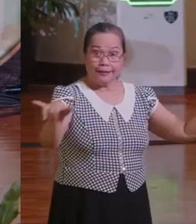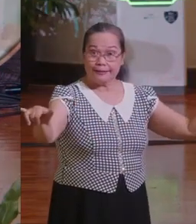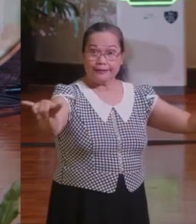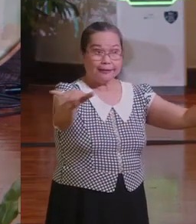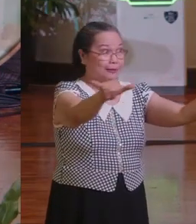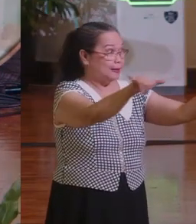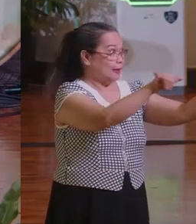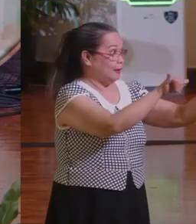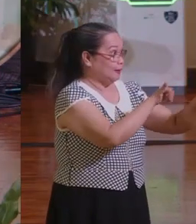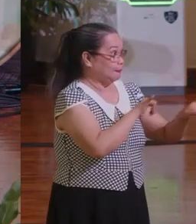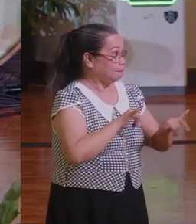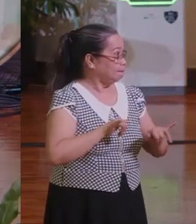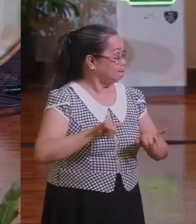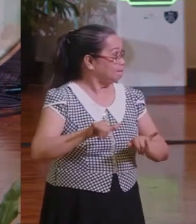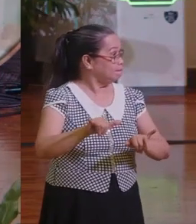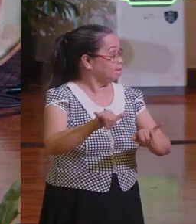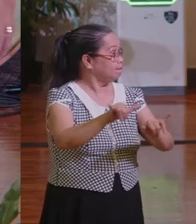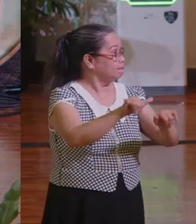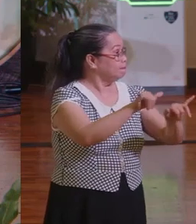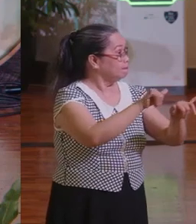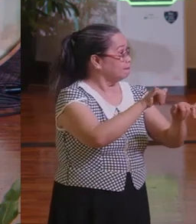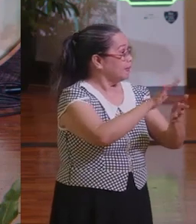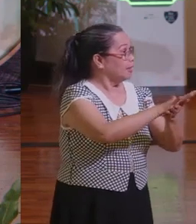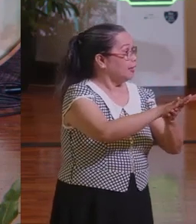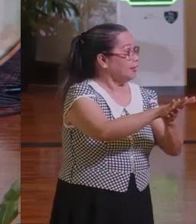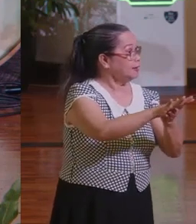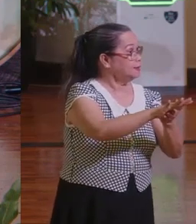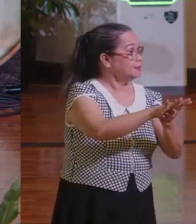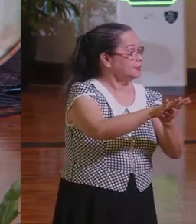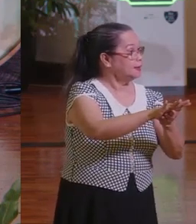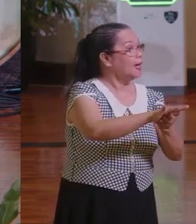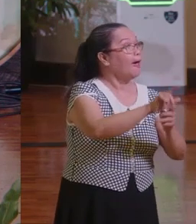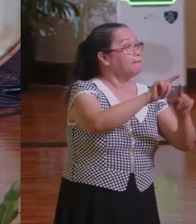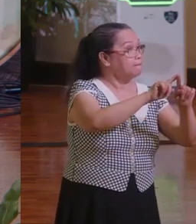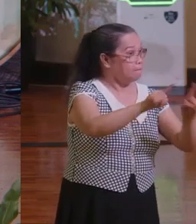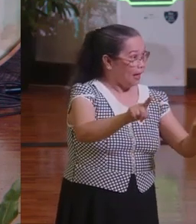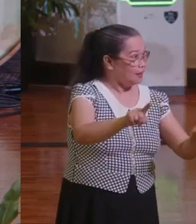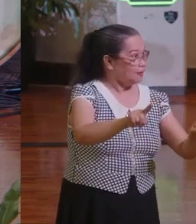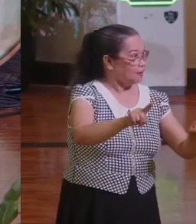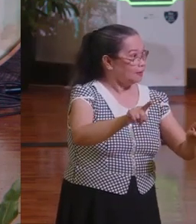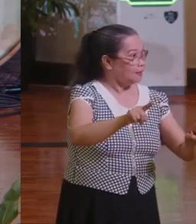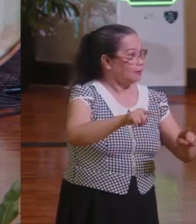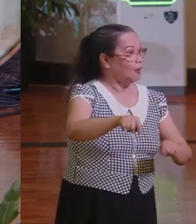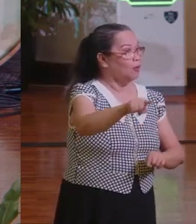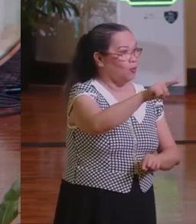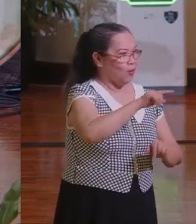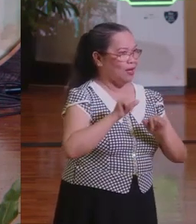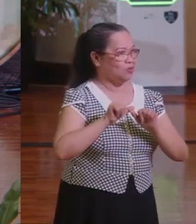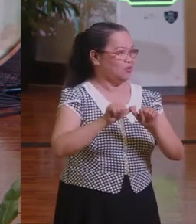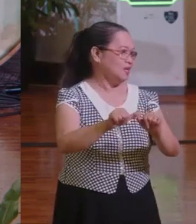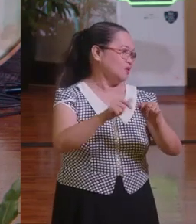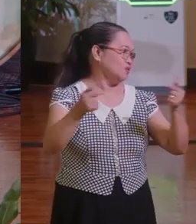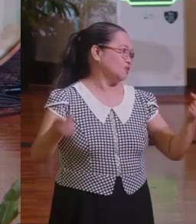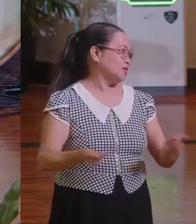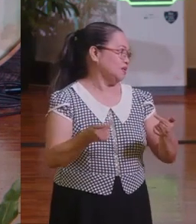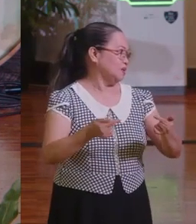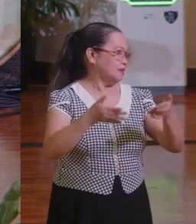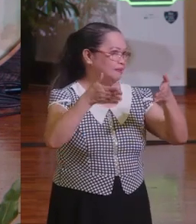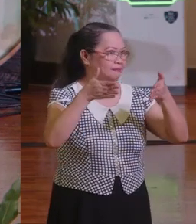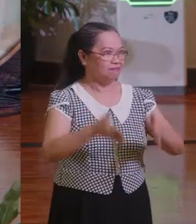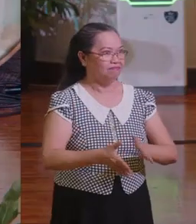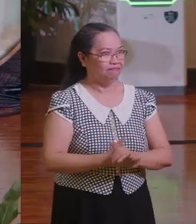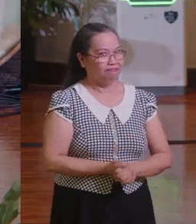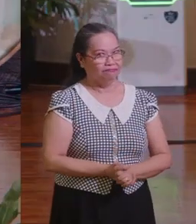Simultaneously just or justified, yet and sinners. Justified